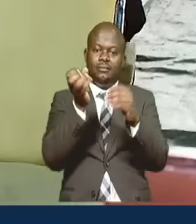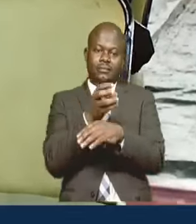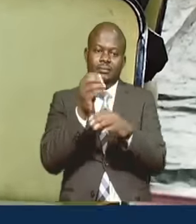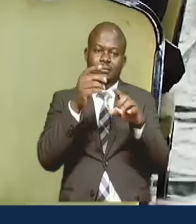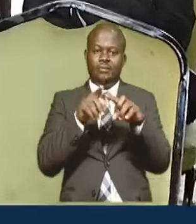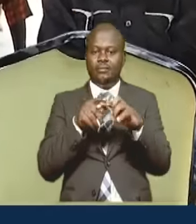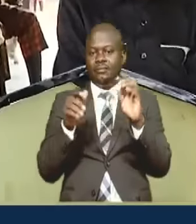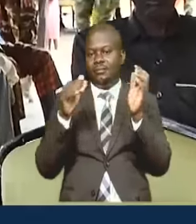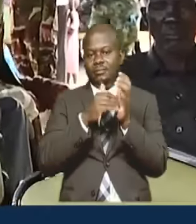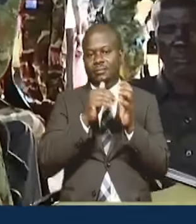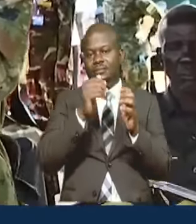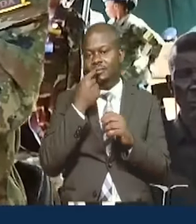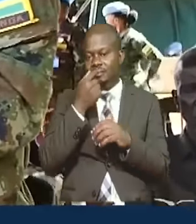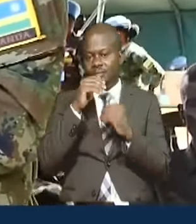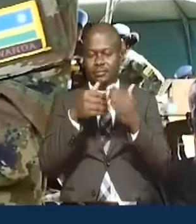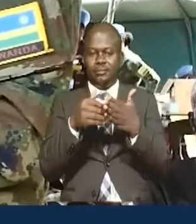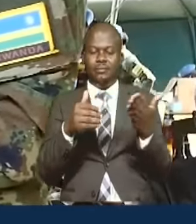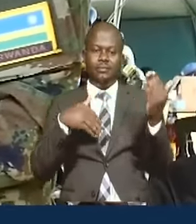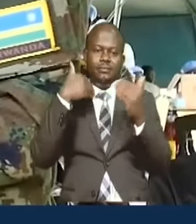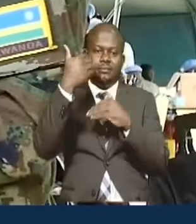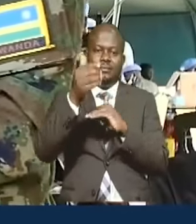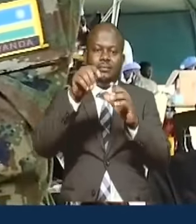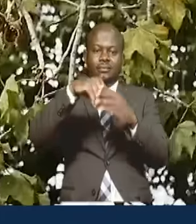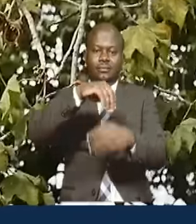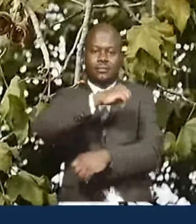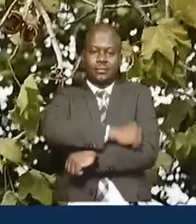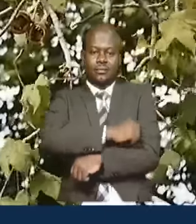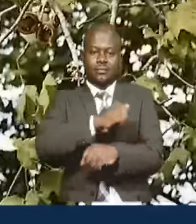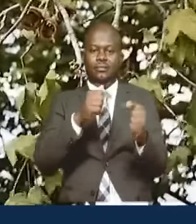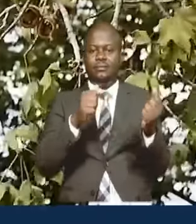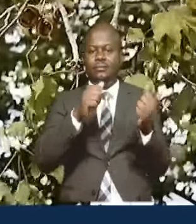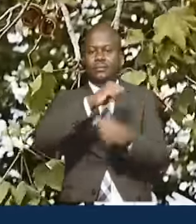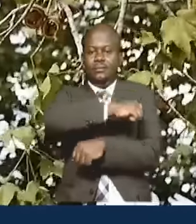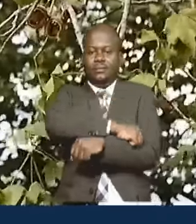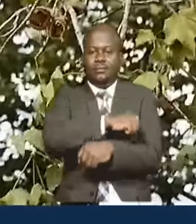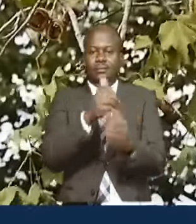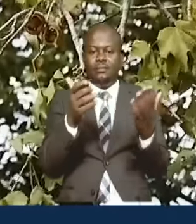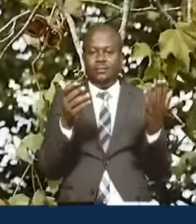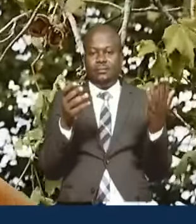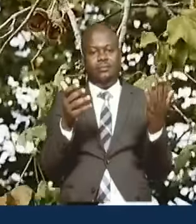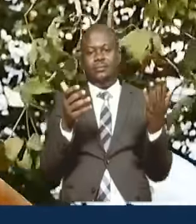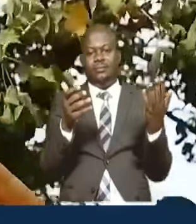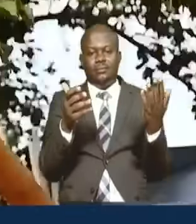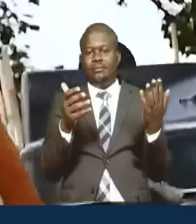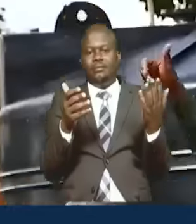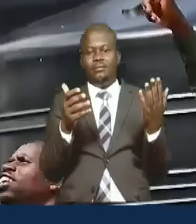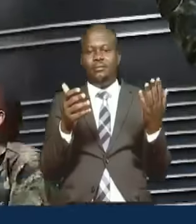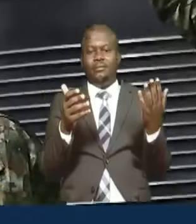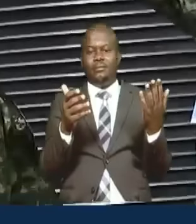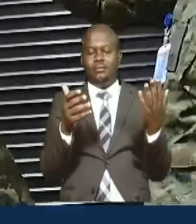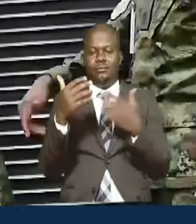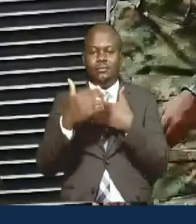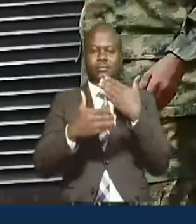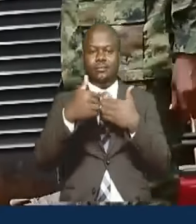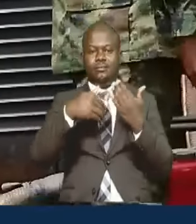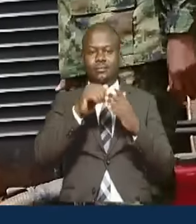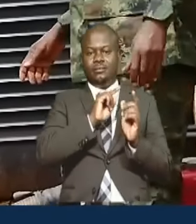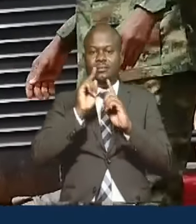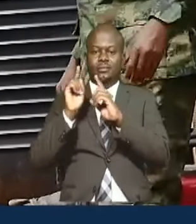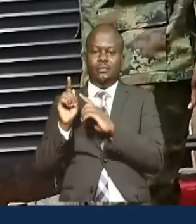butandukanye ndetse n'imiti twageze tujya ku ishuri ariko iryo shuri ryo ntago rituranye n'izi ngabo